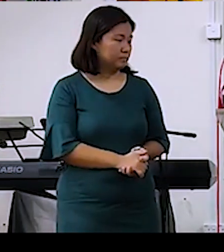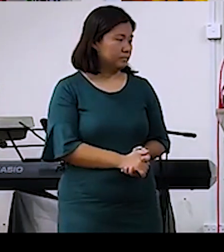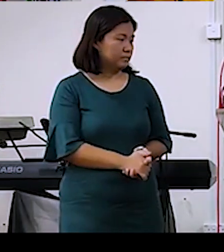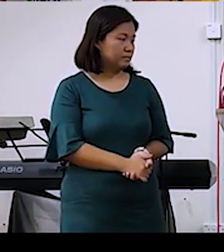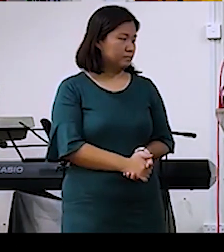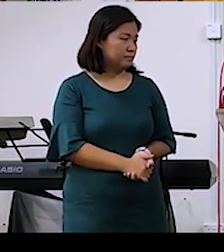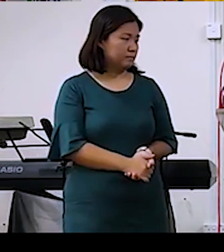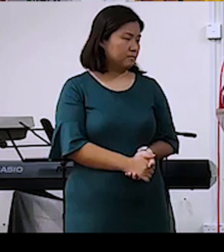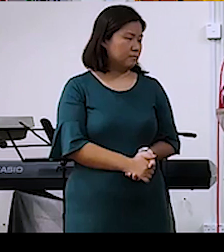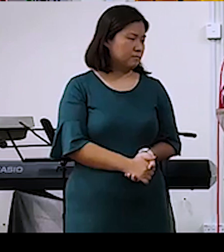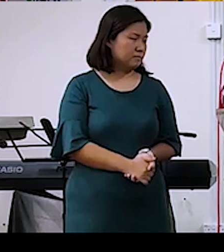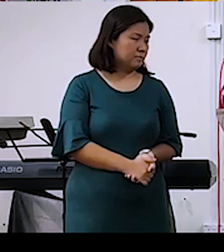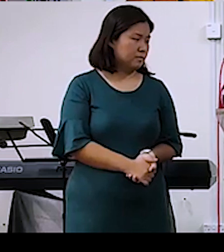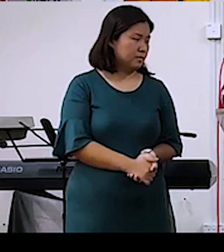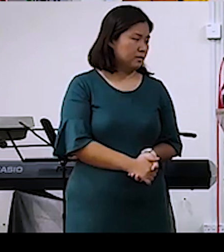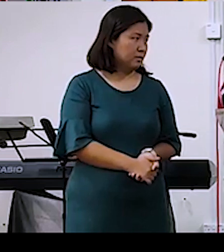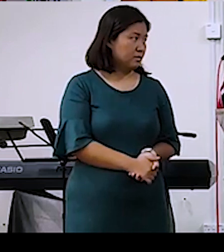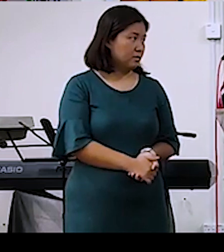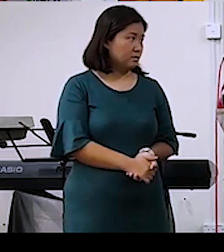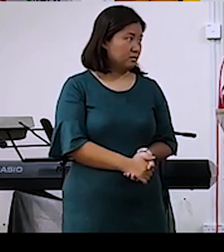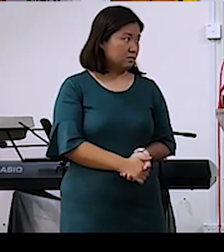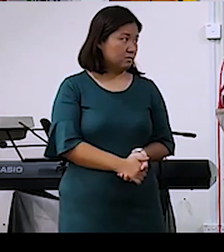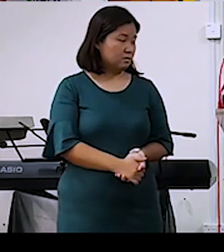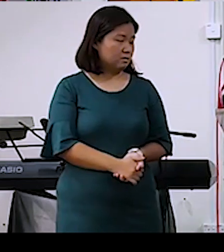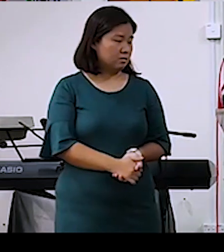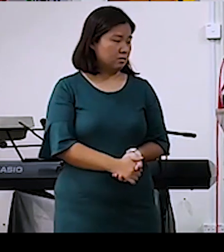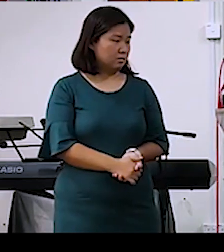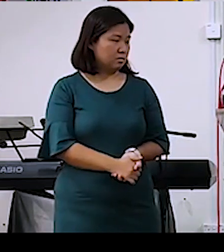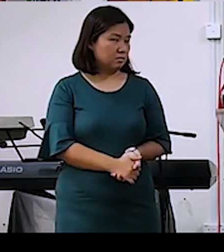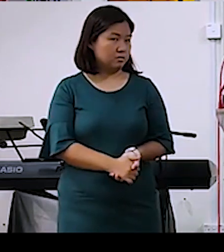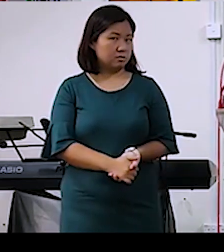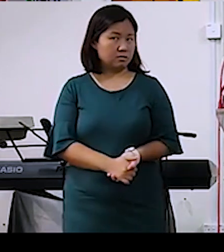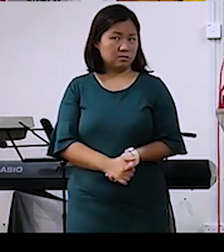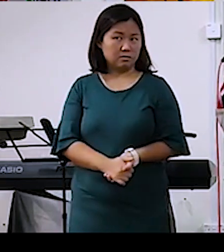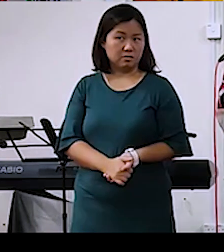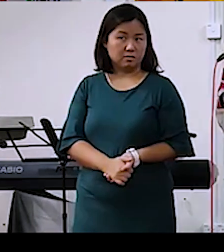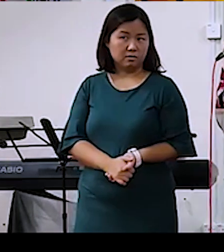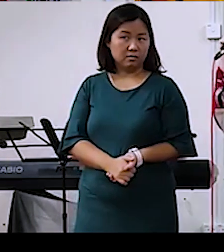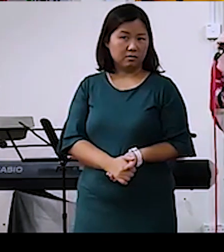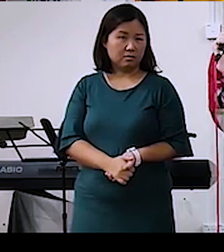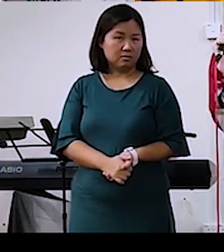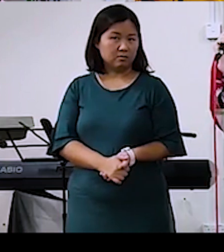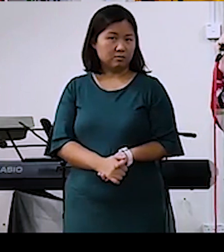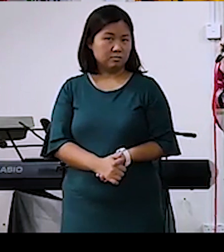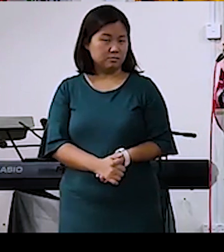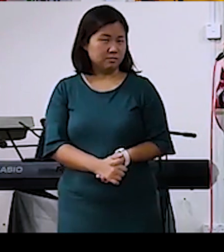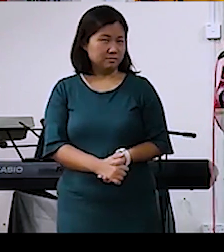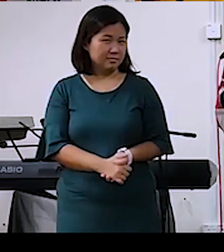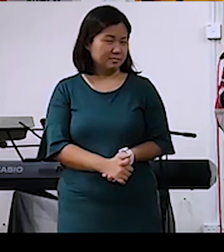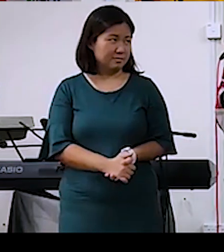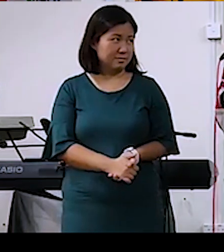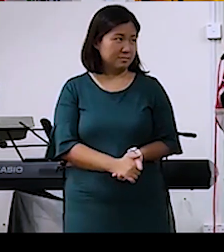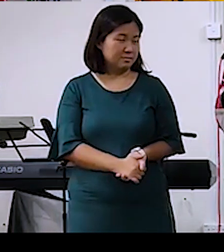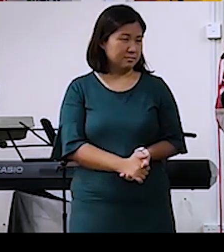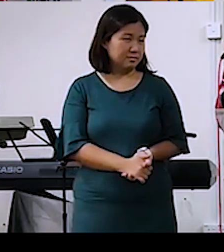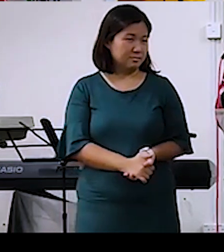看到任何一个人呢，你都要大声的宣告说你要弃绝某一个罪。然后呢，你这个宣告弃绝的时候呢，